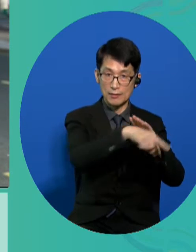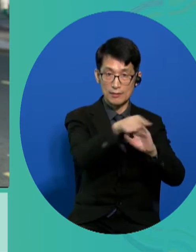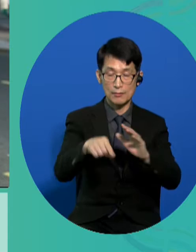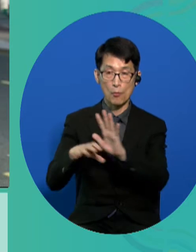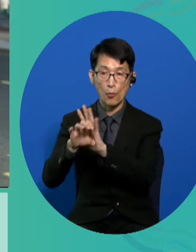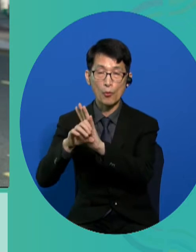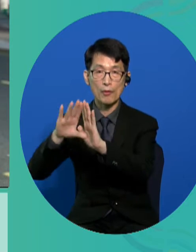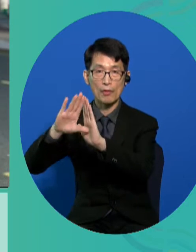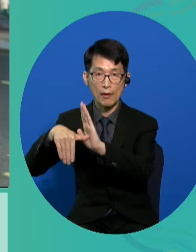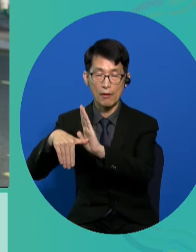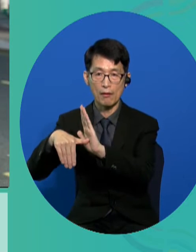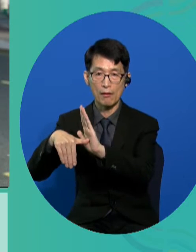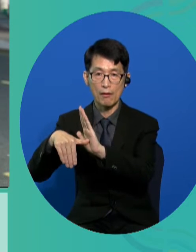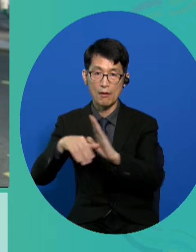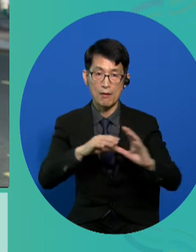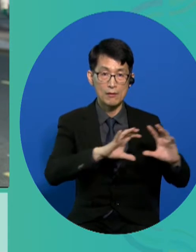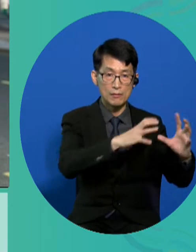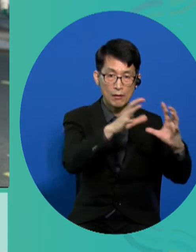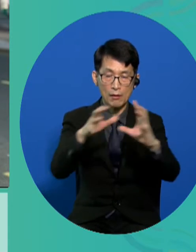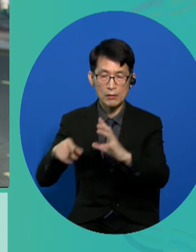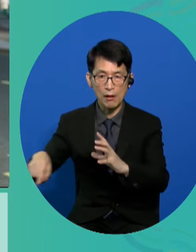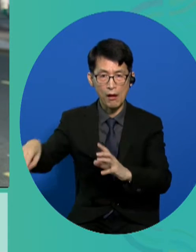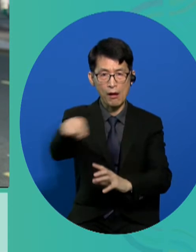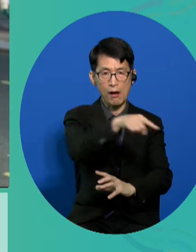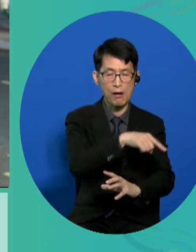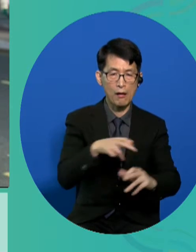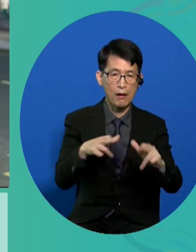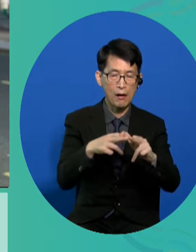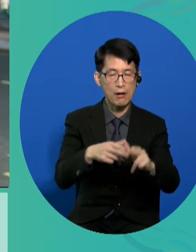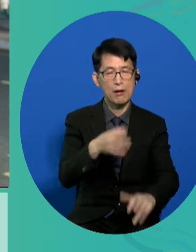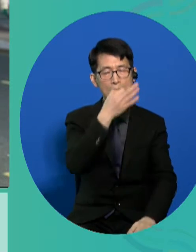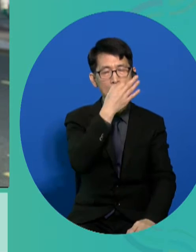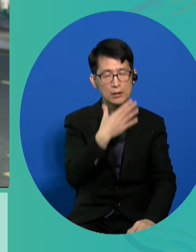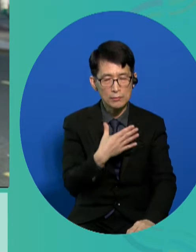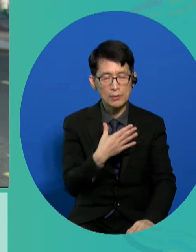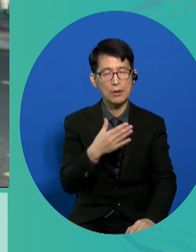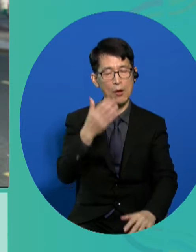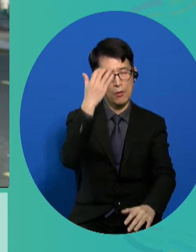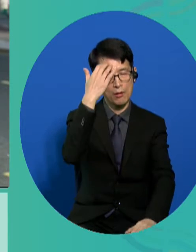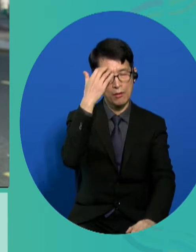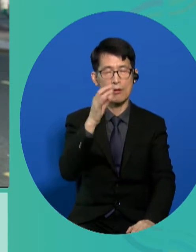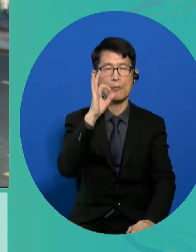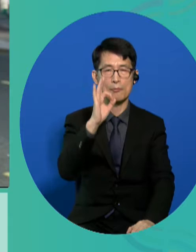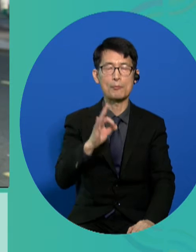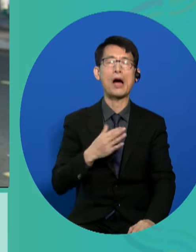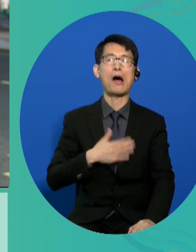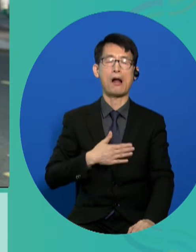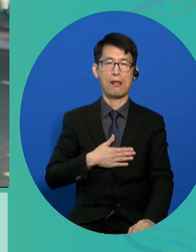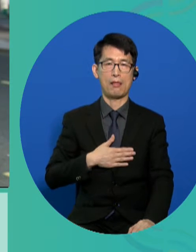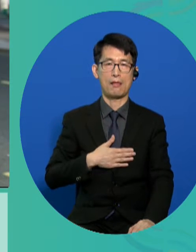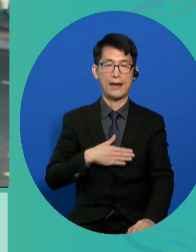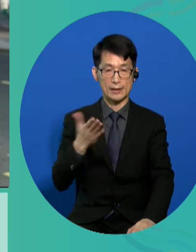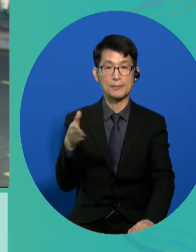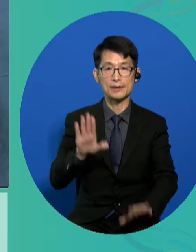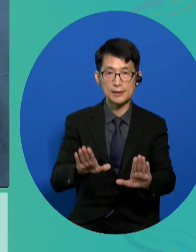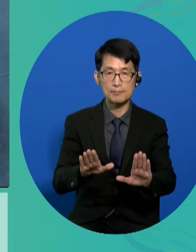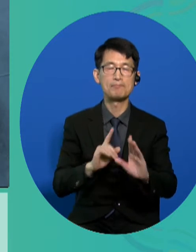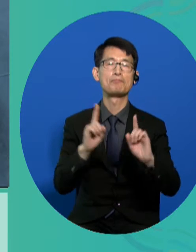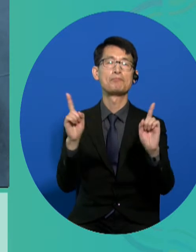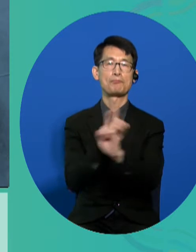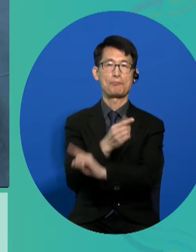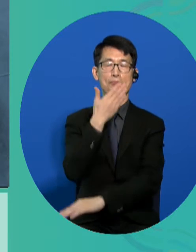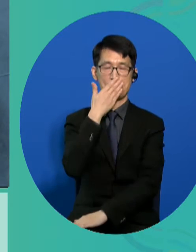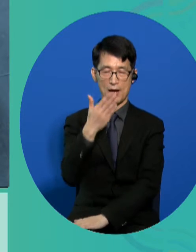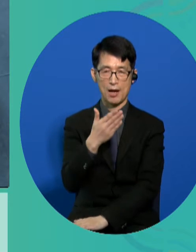모든 국가에서 훨씬 더 명료해졌습니다. 하지만 그럴 필요는 없습니다. 우리는 이를 바꿀 수 있습니다. 그리고 우리는 이 같은